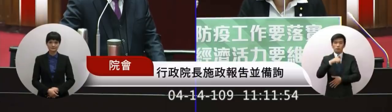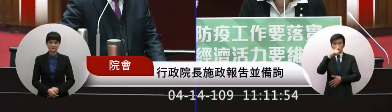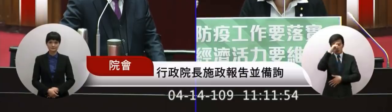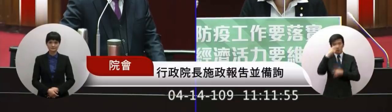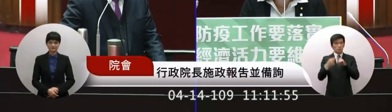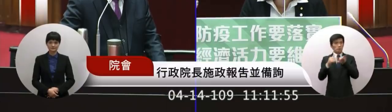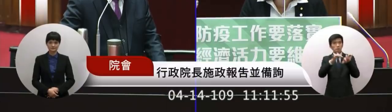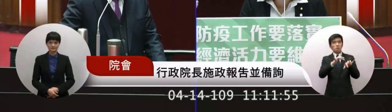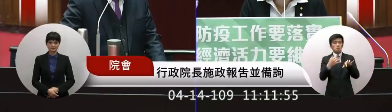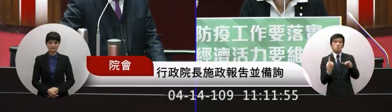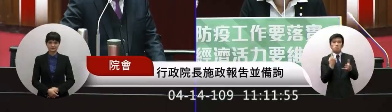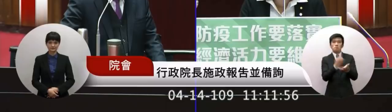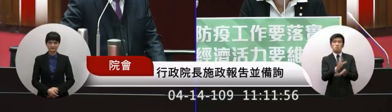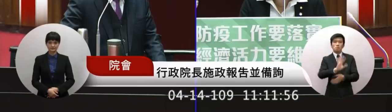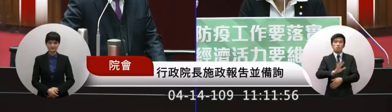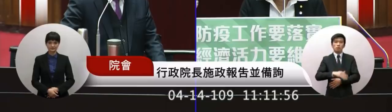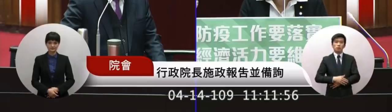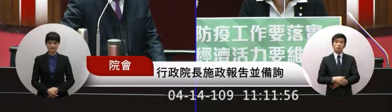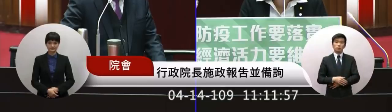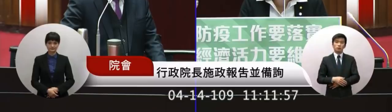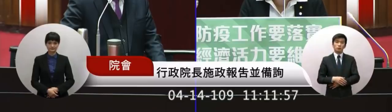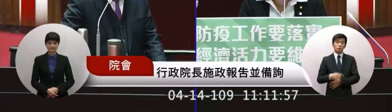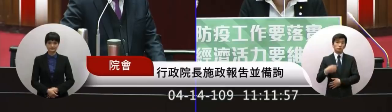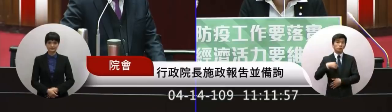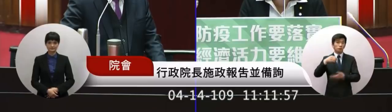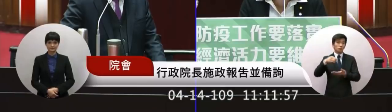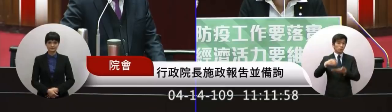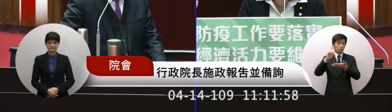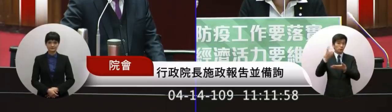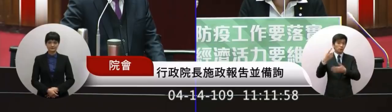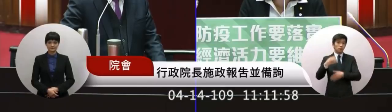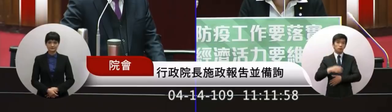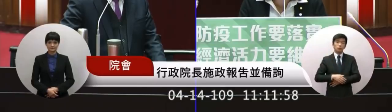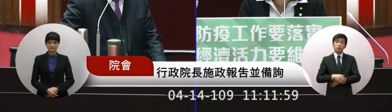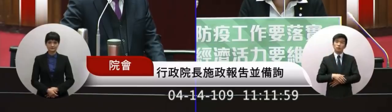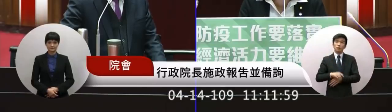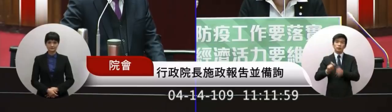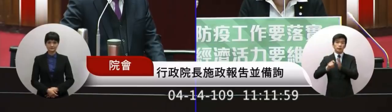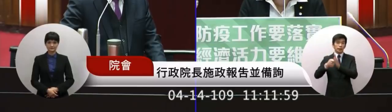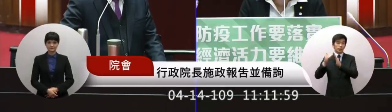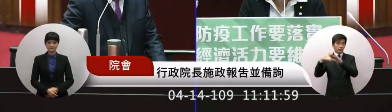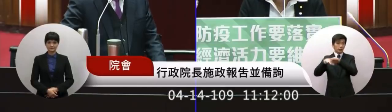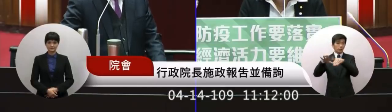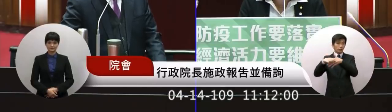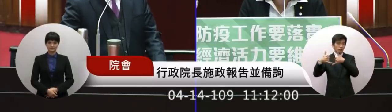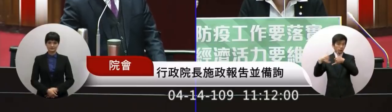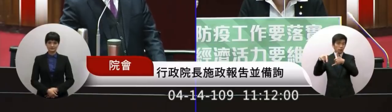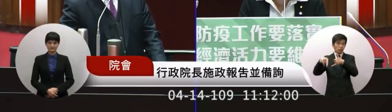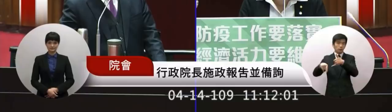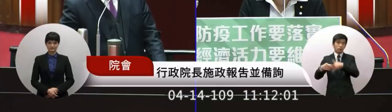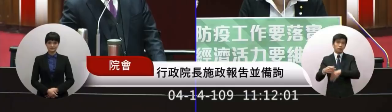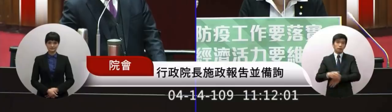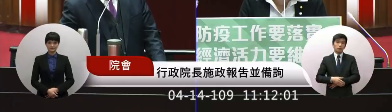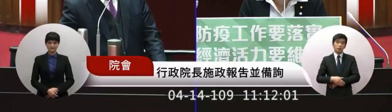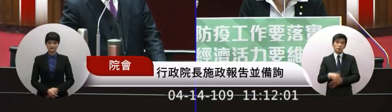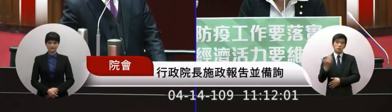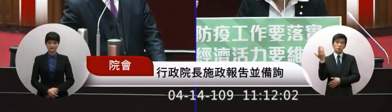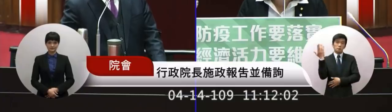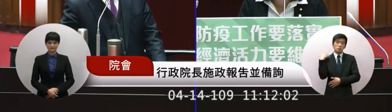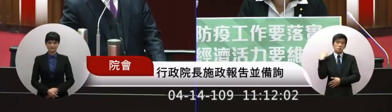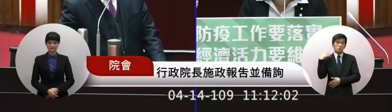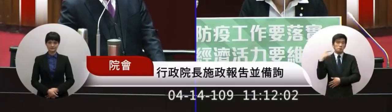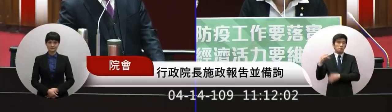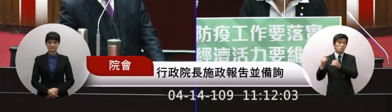因為我是怎麼跟你討論因為在家裡是文化路的時候沒有這個聲音